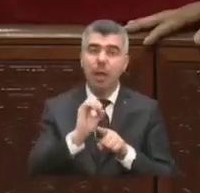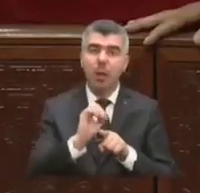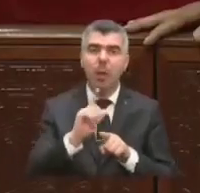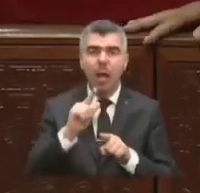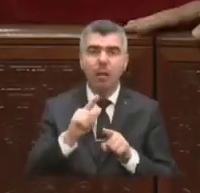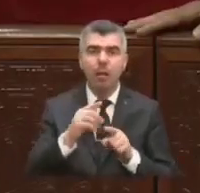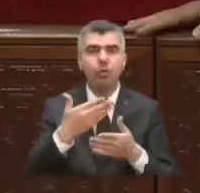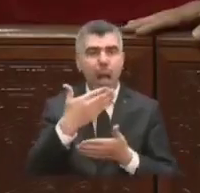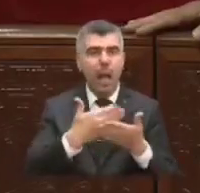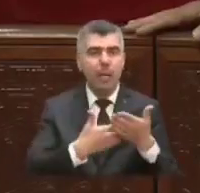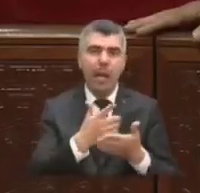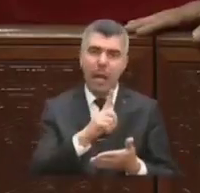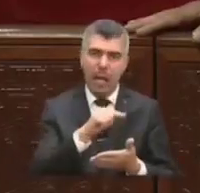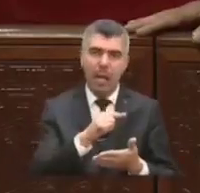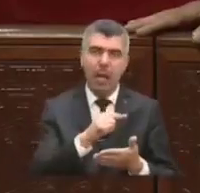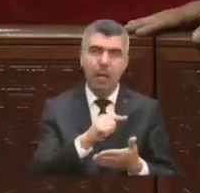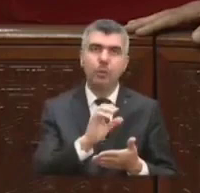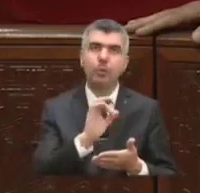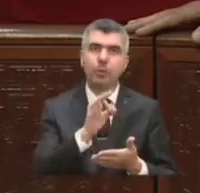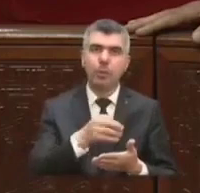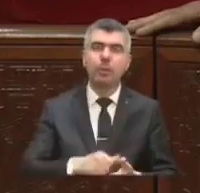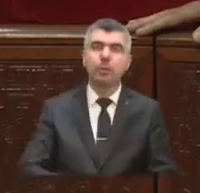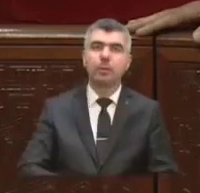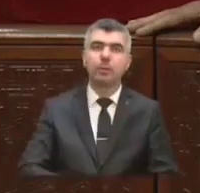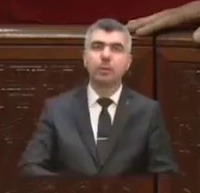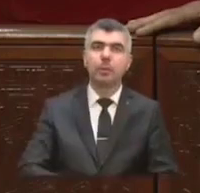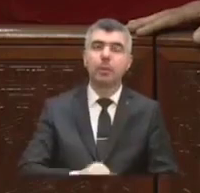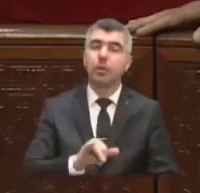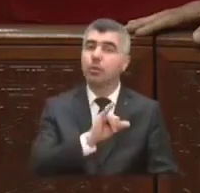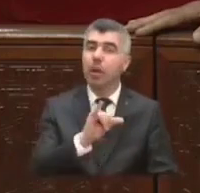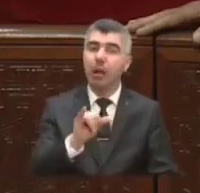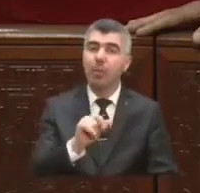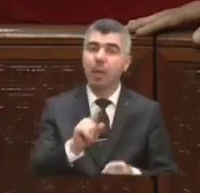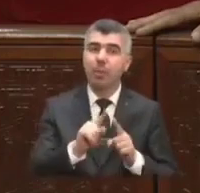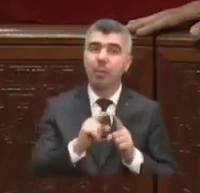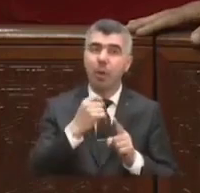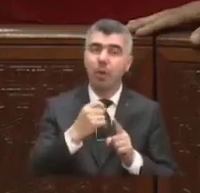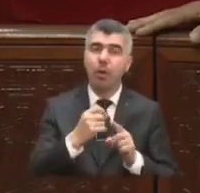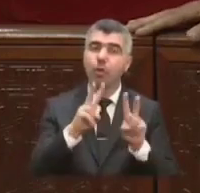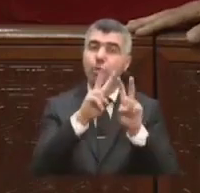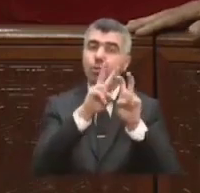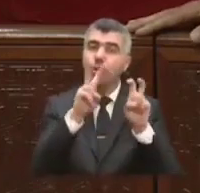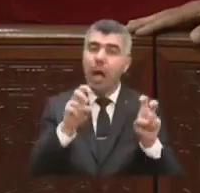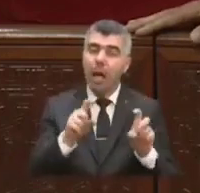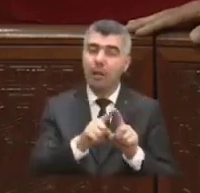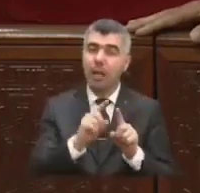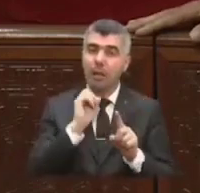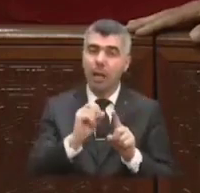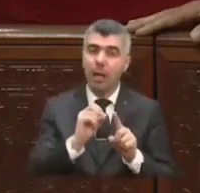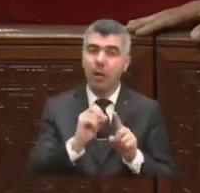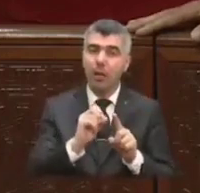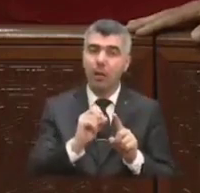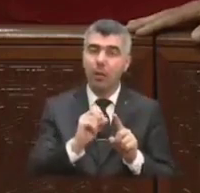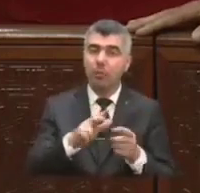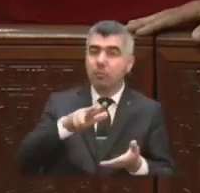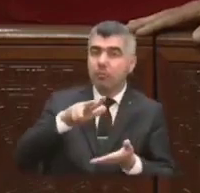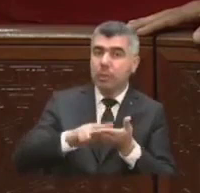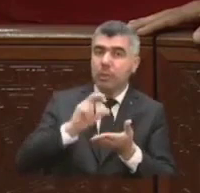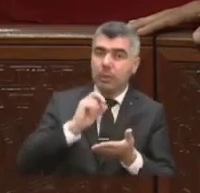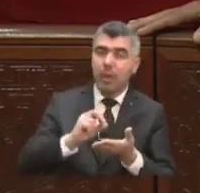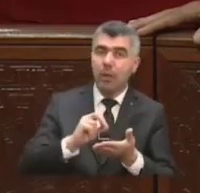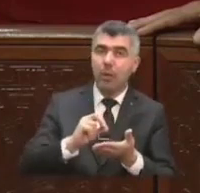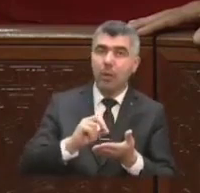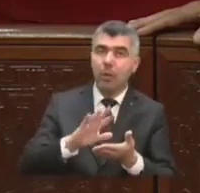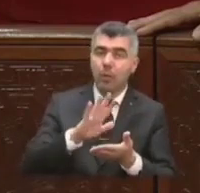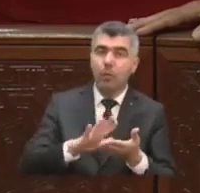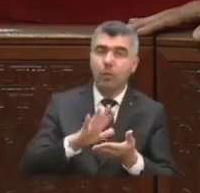إشهاد، ماشي ما عندوش، عندهم إشهاد، ولكن ماشي إشهاد بحال الشهادة ديال الدبلوم الوطني، عنده إشهاد مكتوبة